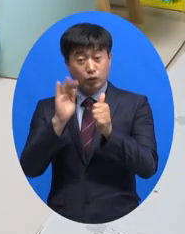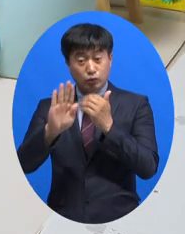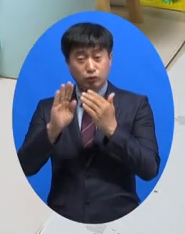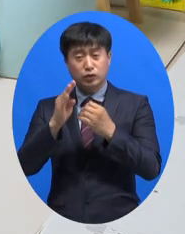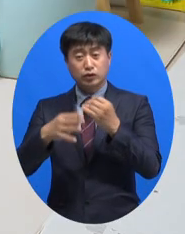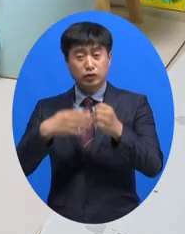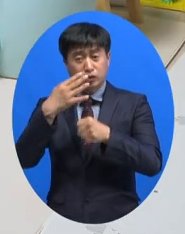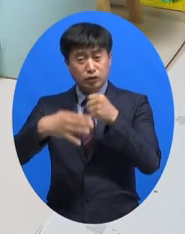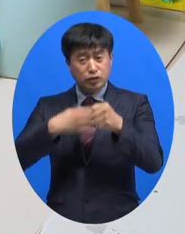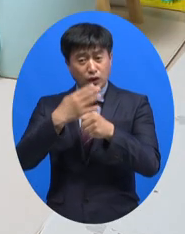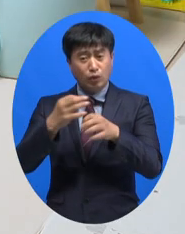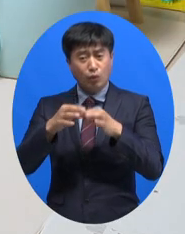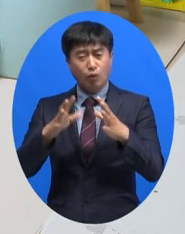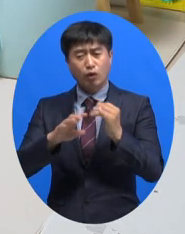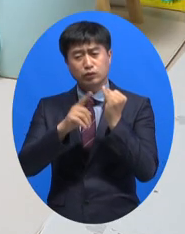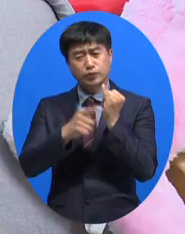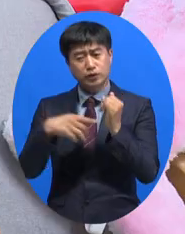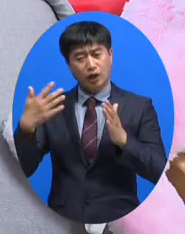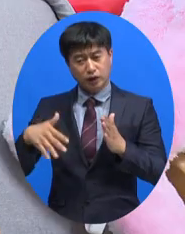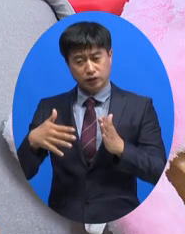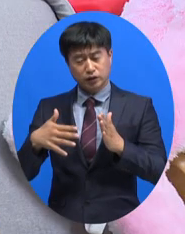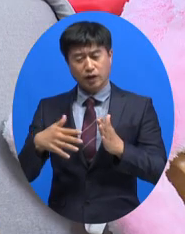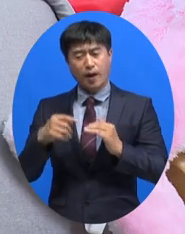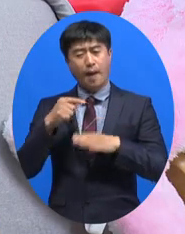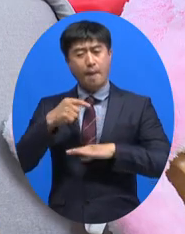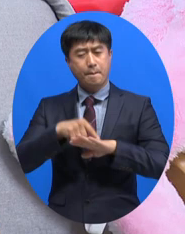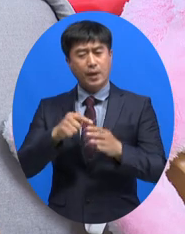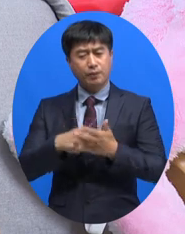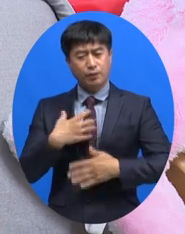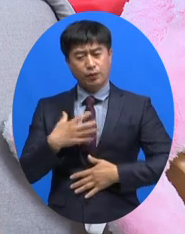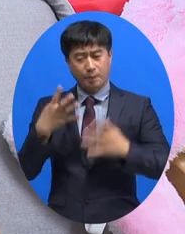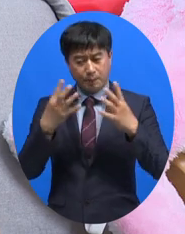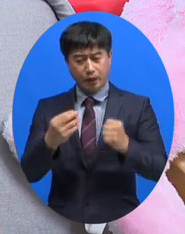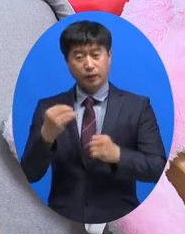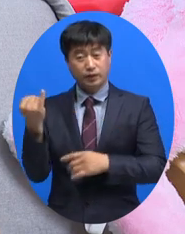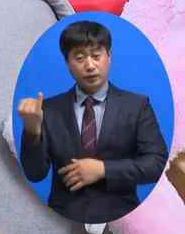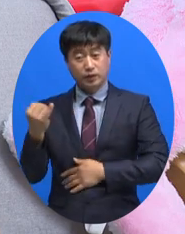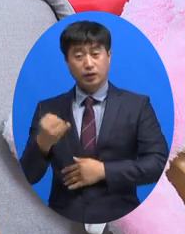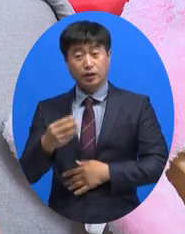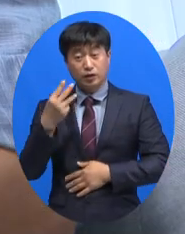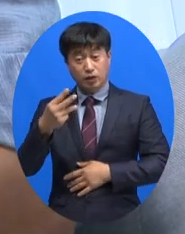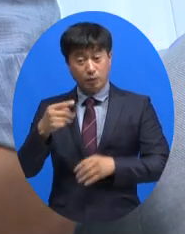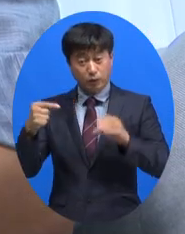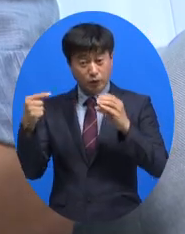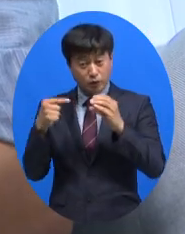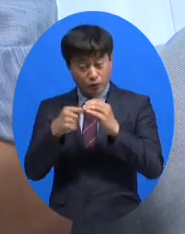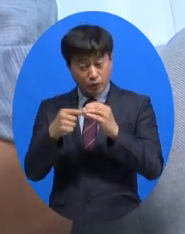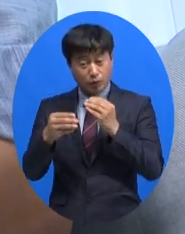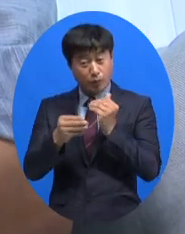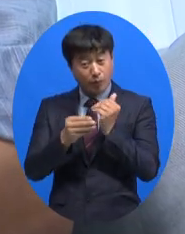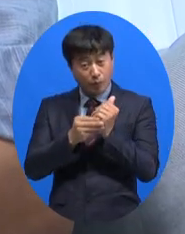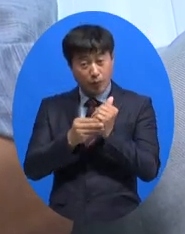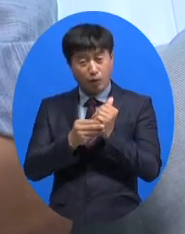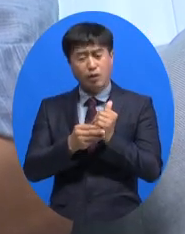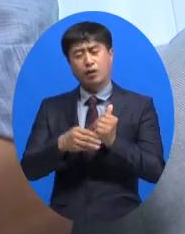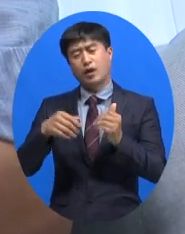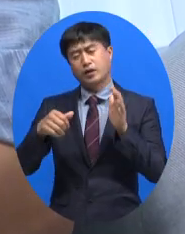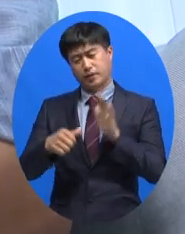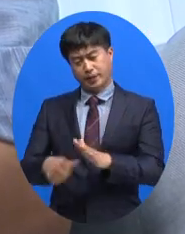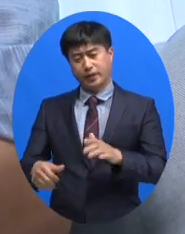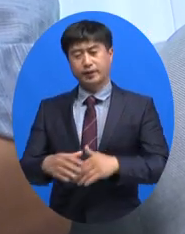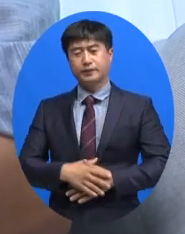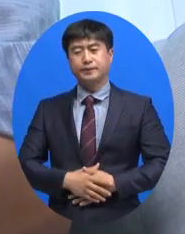결혼 후 4년 동안 아기가 생기지 않아 마음고생이 컸던 신진숙 씨. 세 번의 시험관 시술을 했지만 임신은